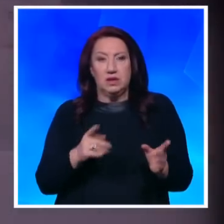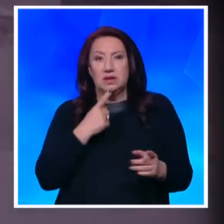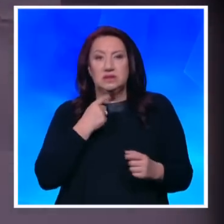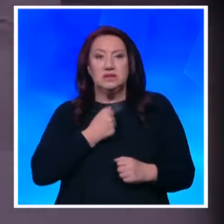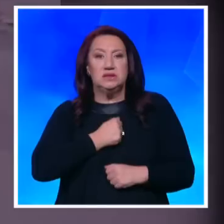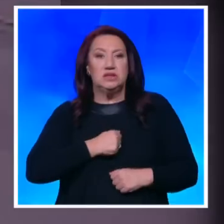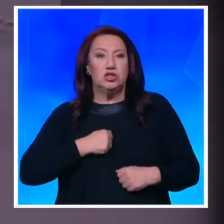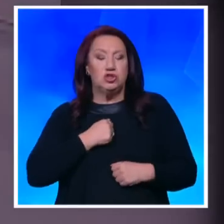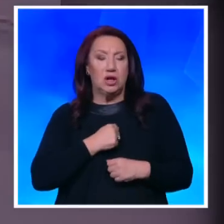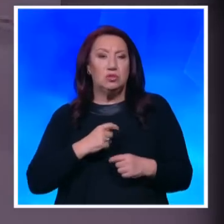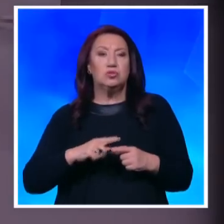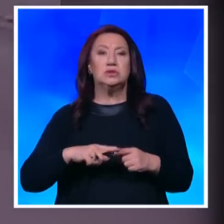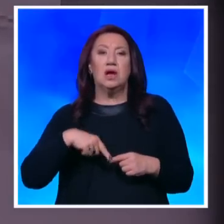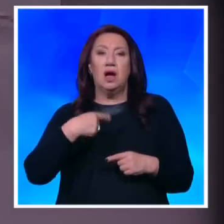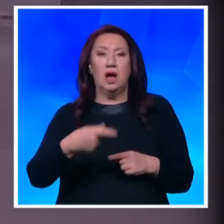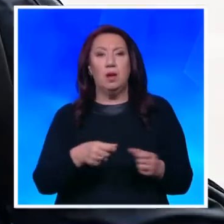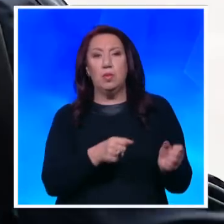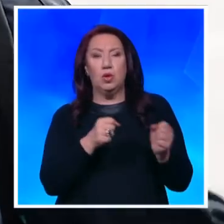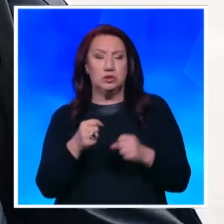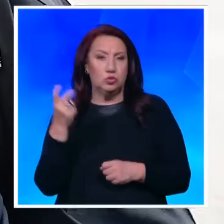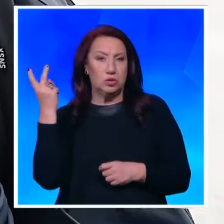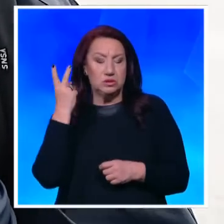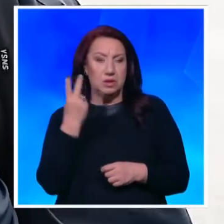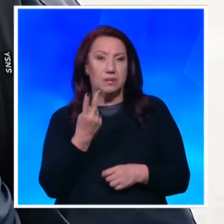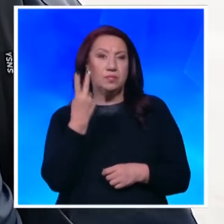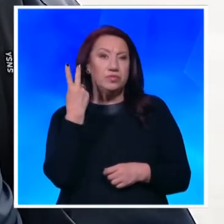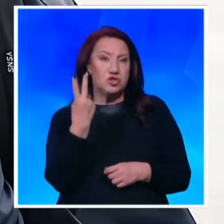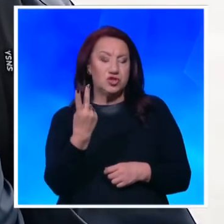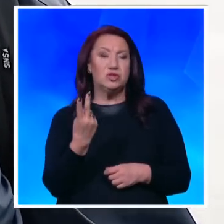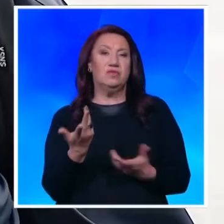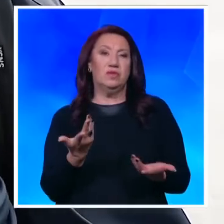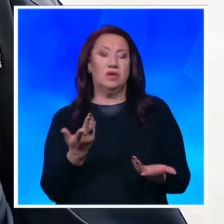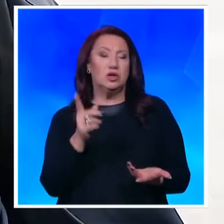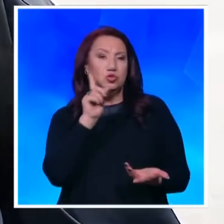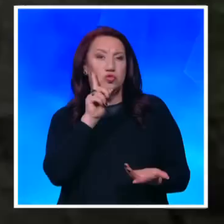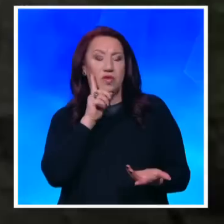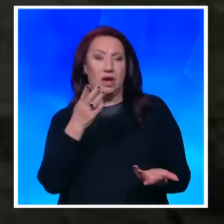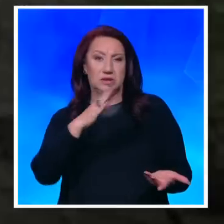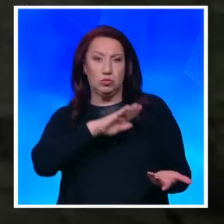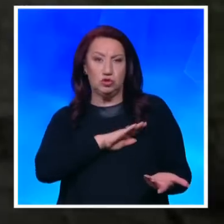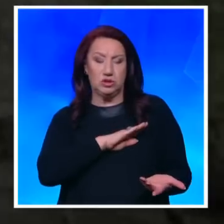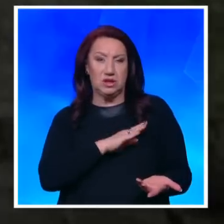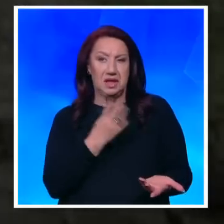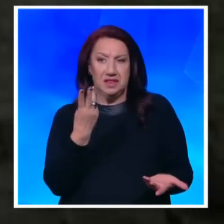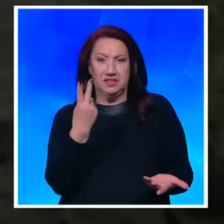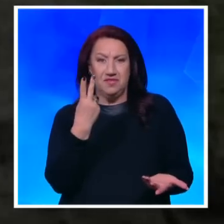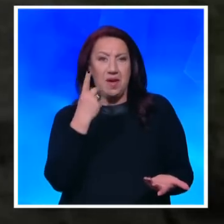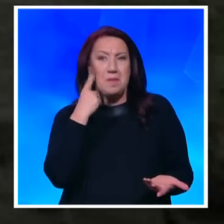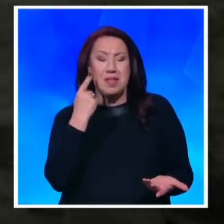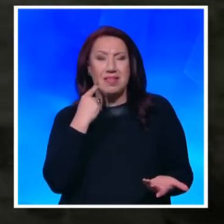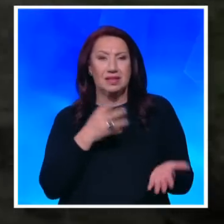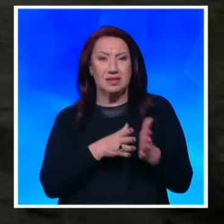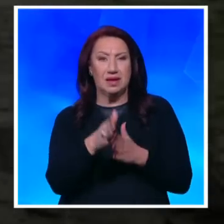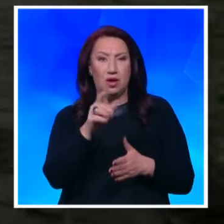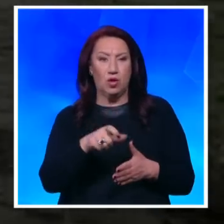жалост, впоследствие разбрах, че два човешки живота са отнети. Две дечица. Загиналите са пресичали булеварда